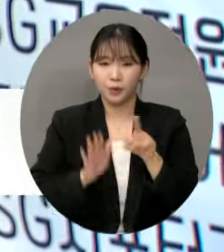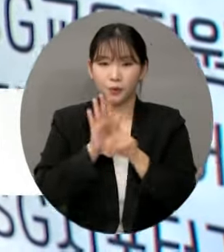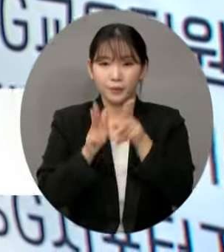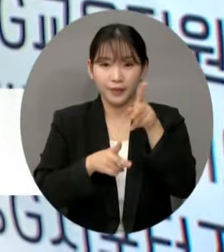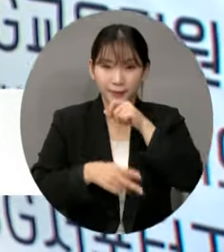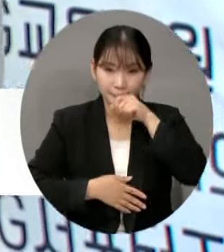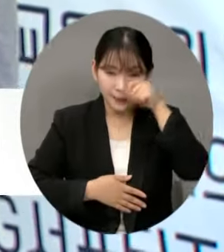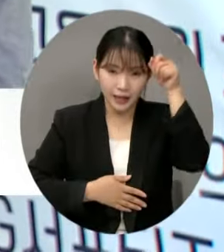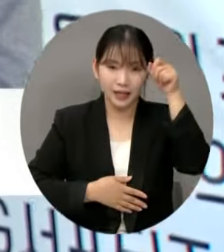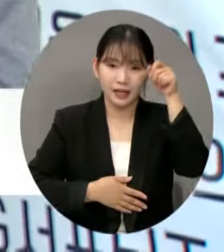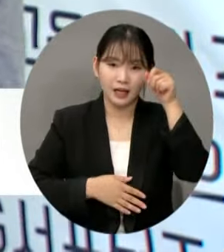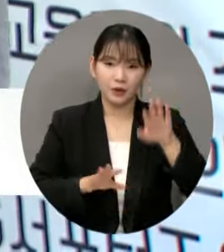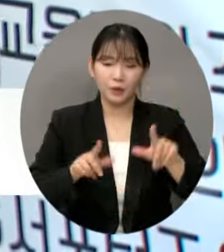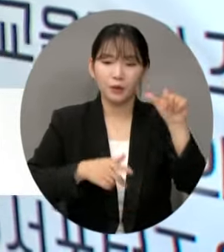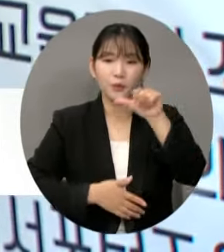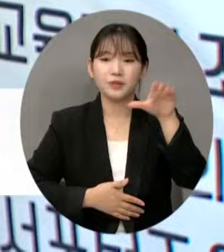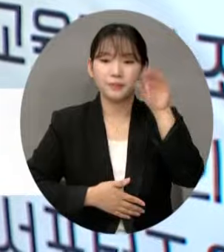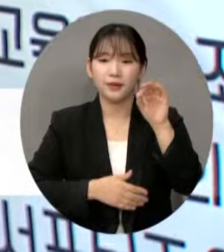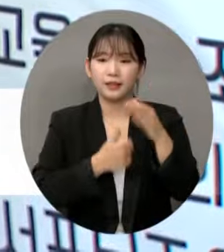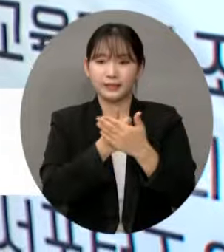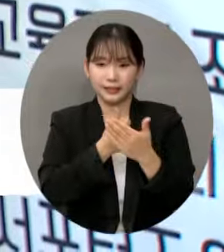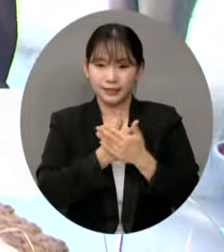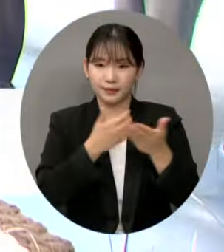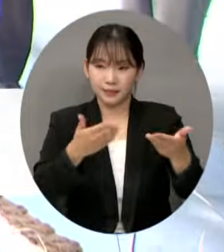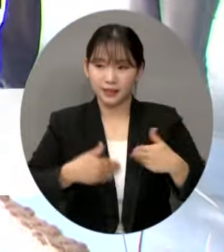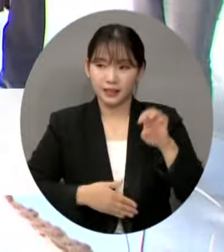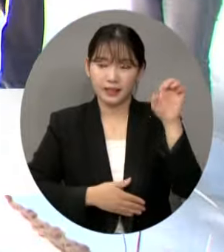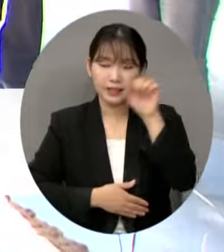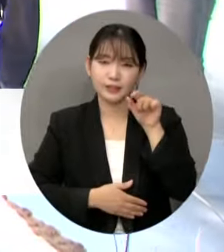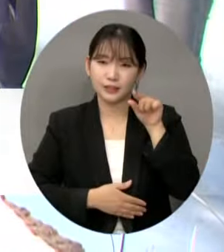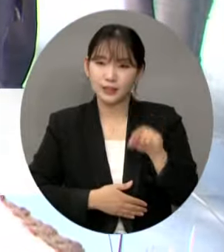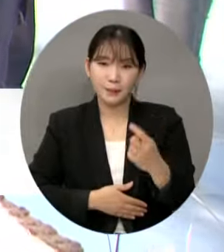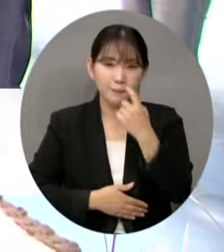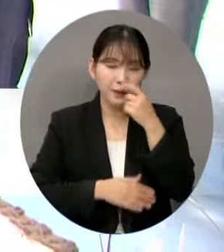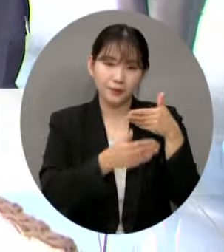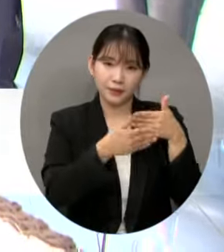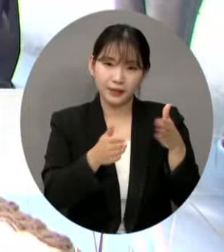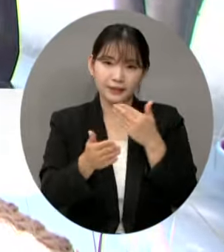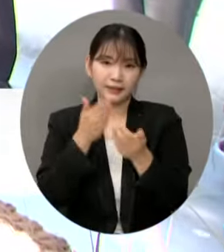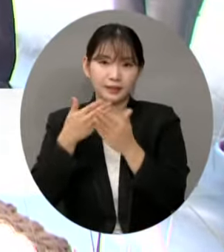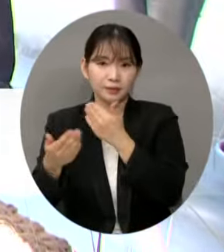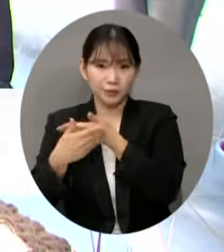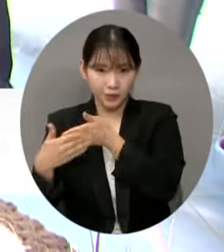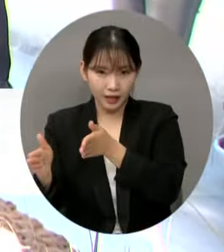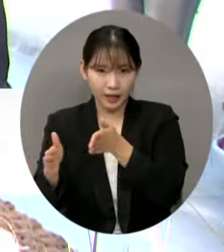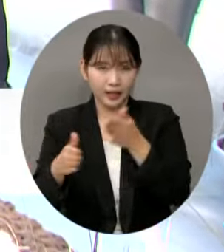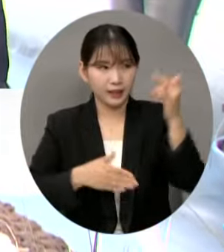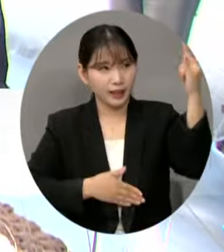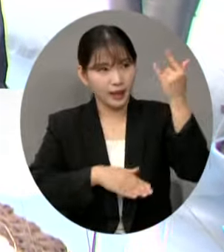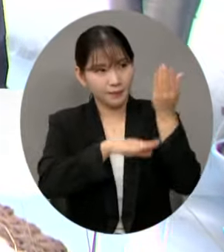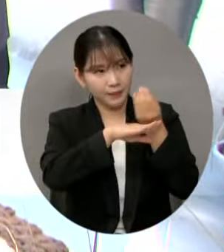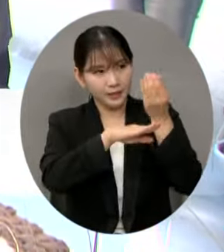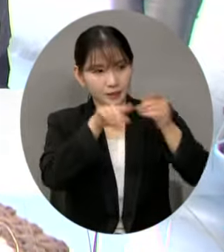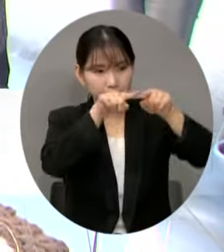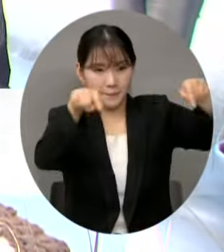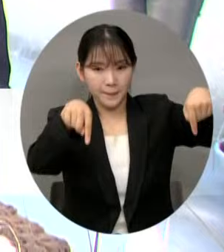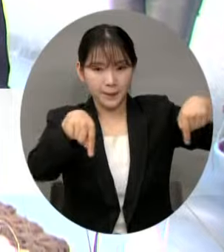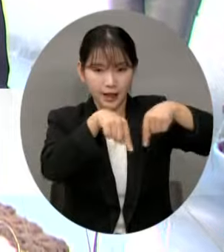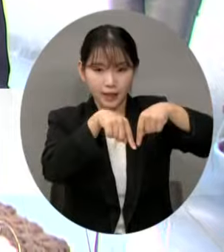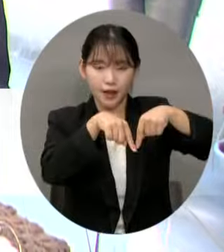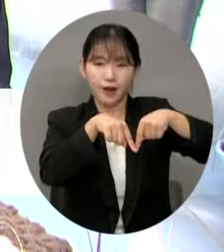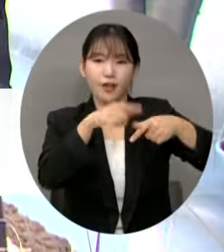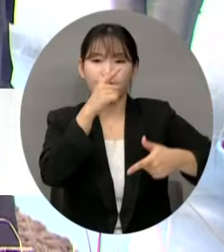사업에서 선정돼 올해 5천만 원을 지원받아 esg 배음 공간과 체험 공간 태양광 발전 패널과